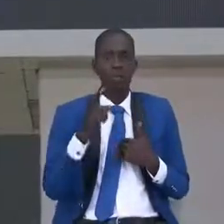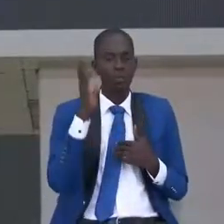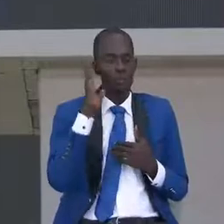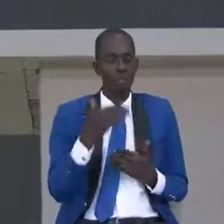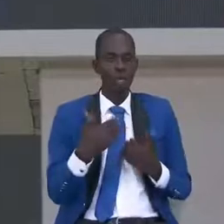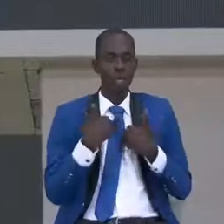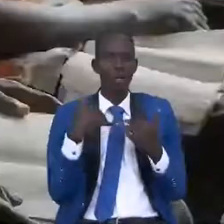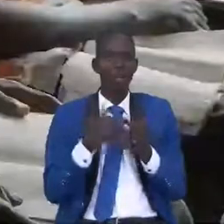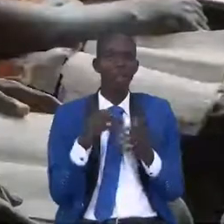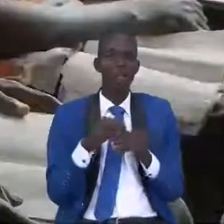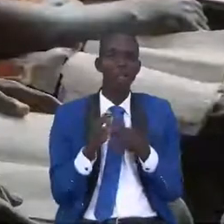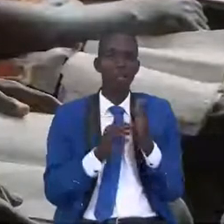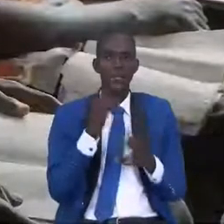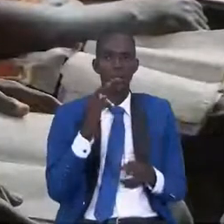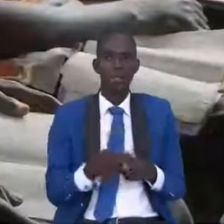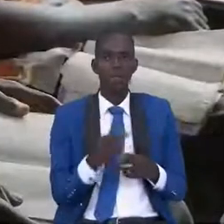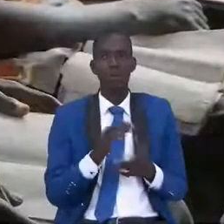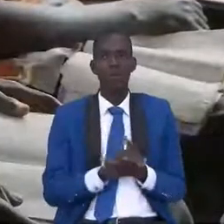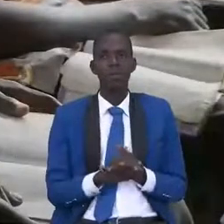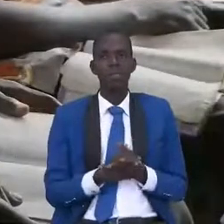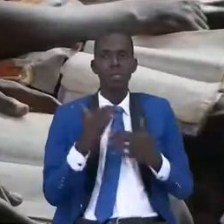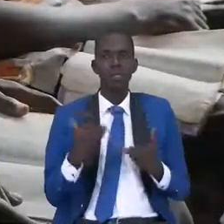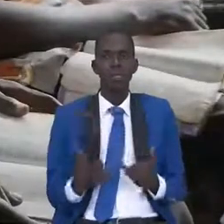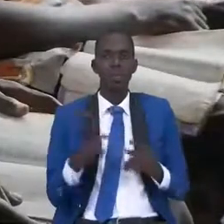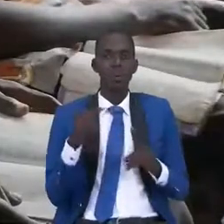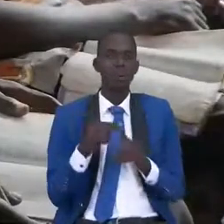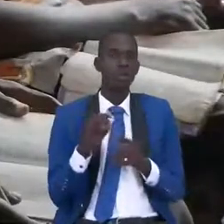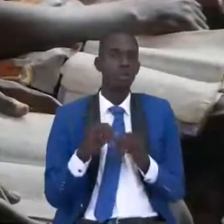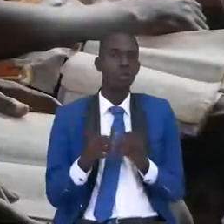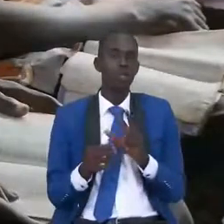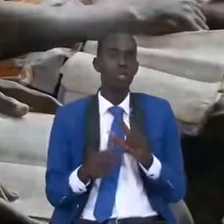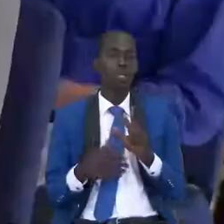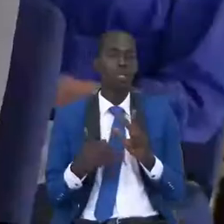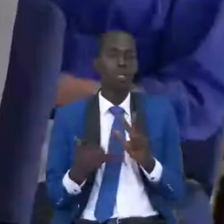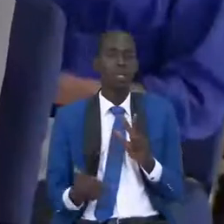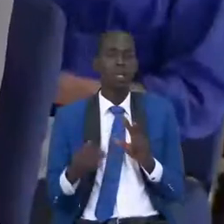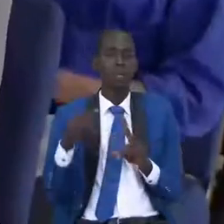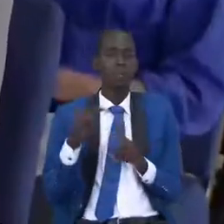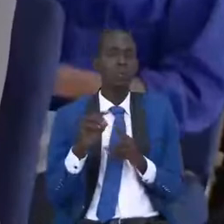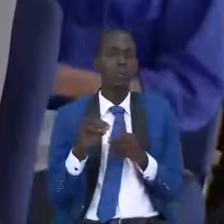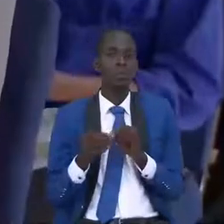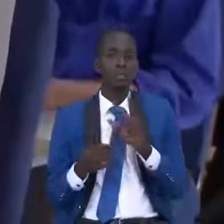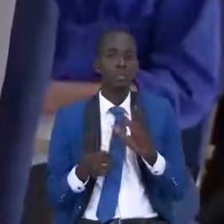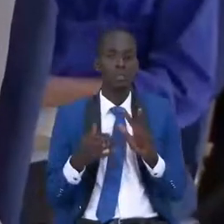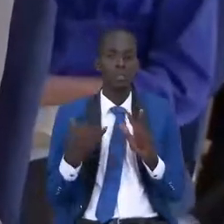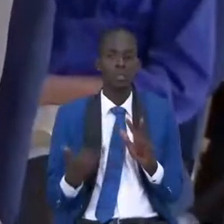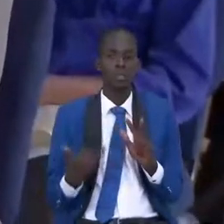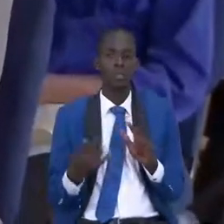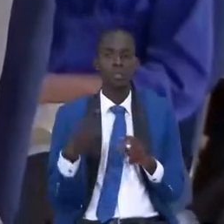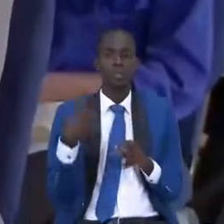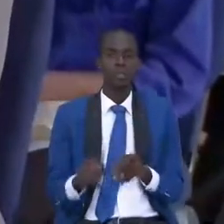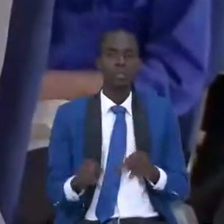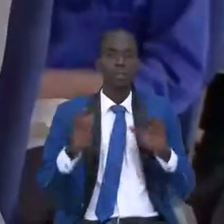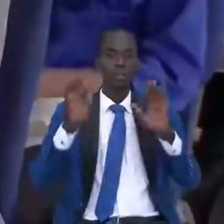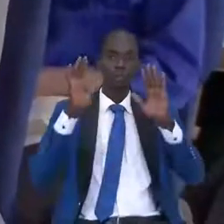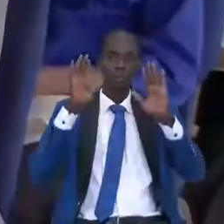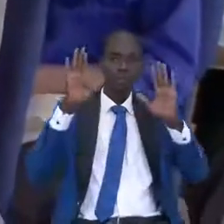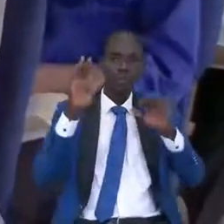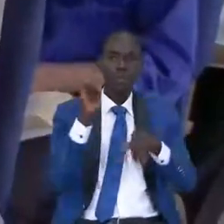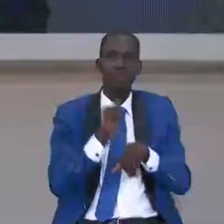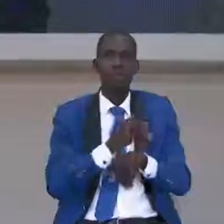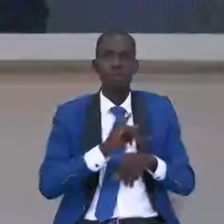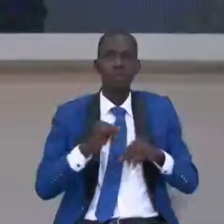nom de Jésus. Troisième point maintenant. Troisième point. La puissance